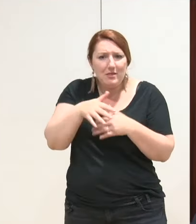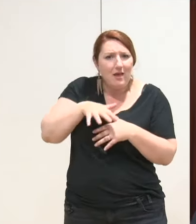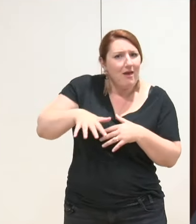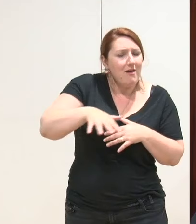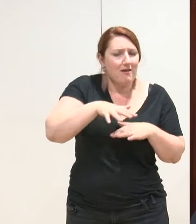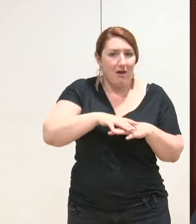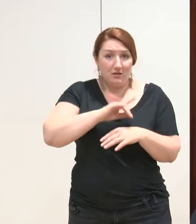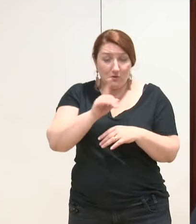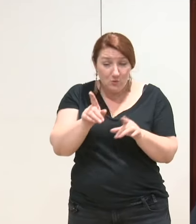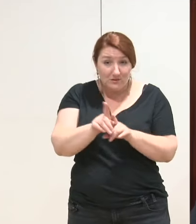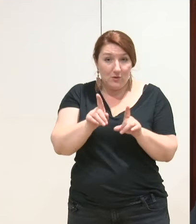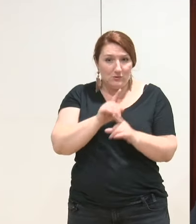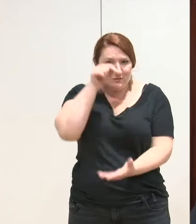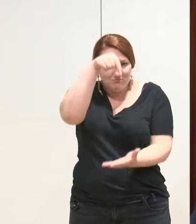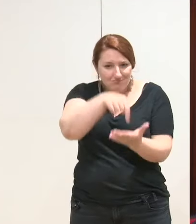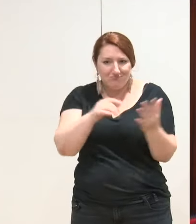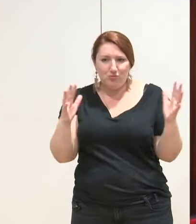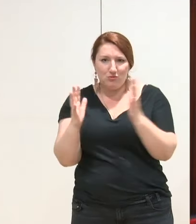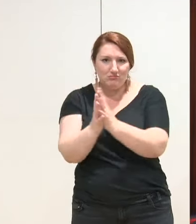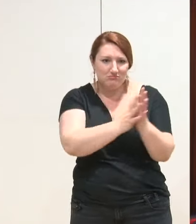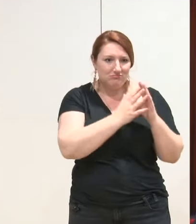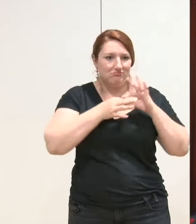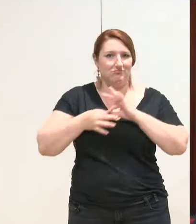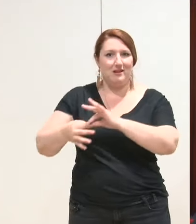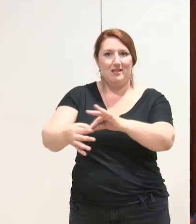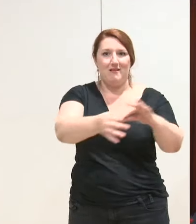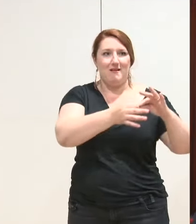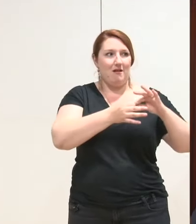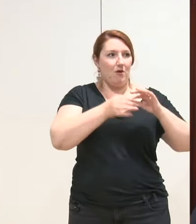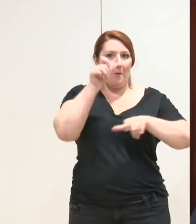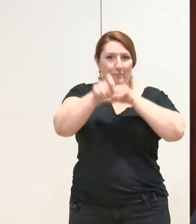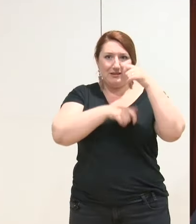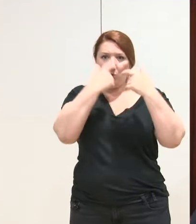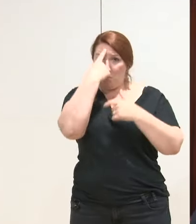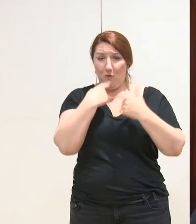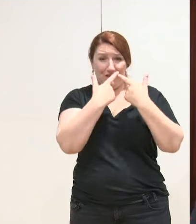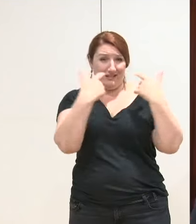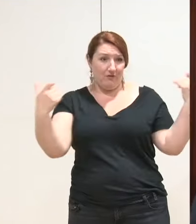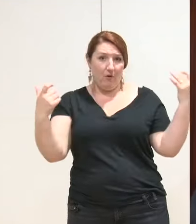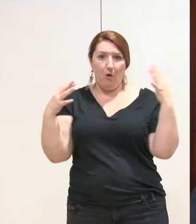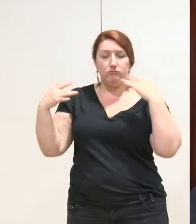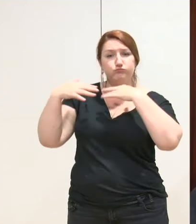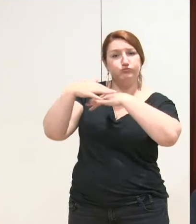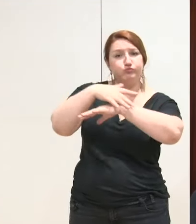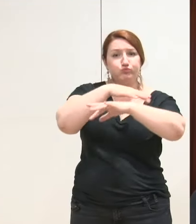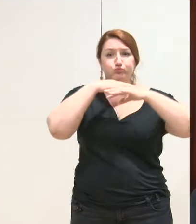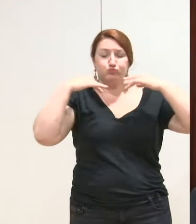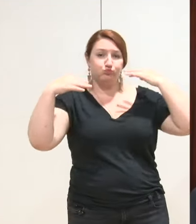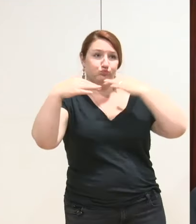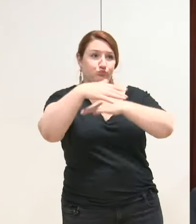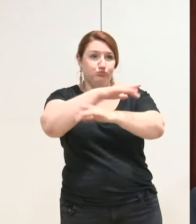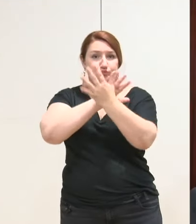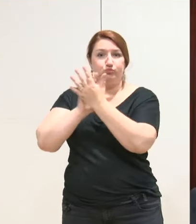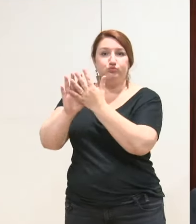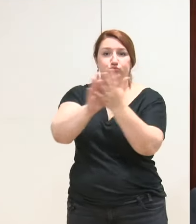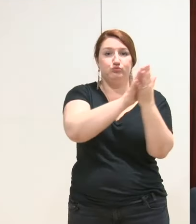de de lien un lieu de où où se noue la diversité et il y a des rencontres